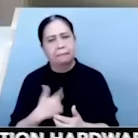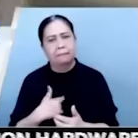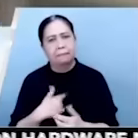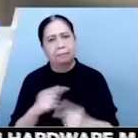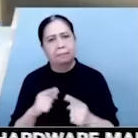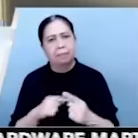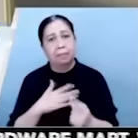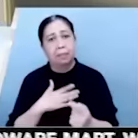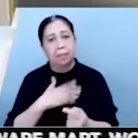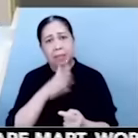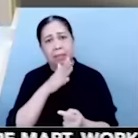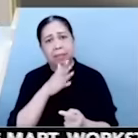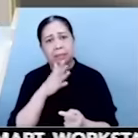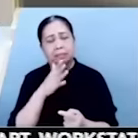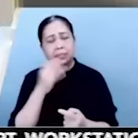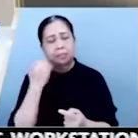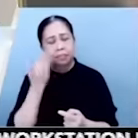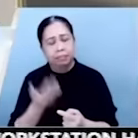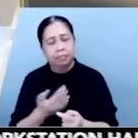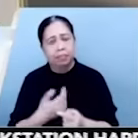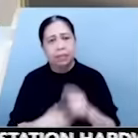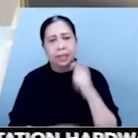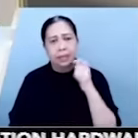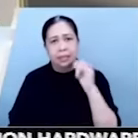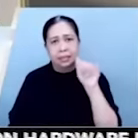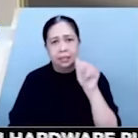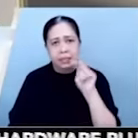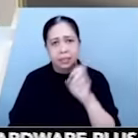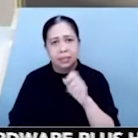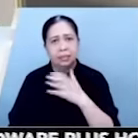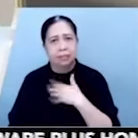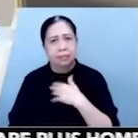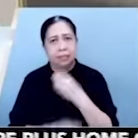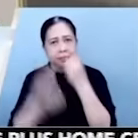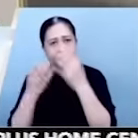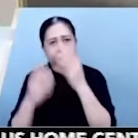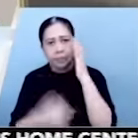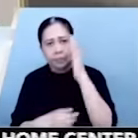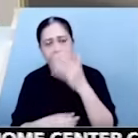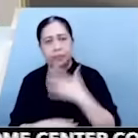us. Tita Jane, paki-hello na lang po ako sa nanay ko dyan.